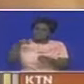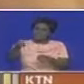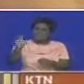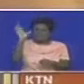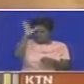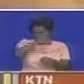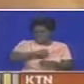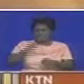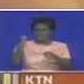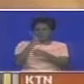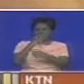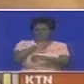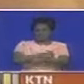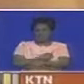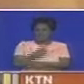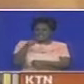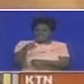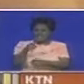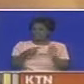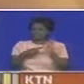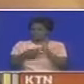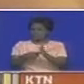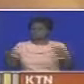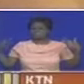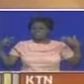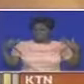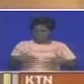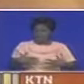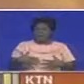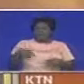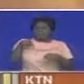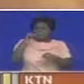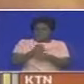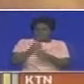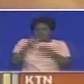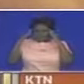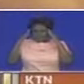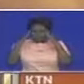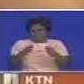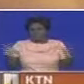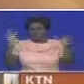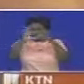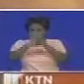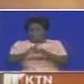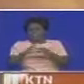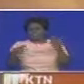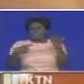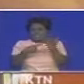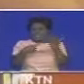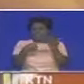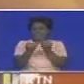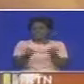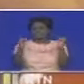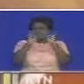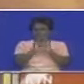shule za Up taku hizo za ktu ndo ambo ZEWA wengi kutia kujiunga na taisi za kutoa mafunzo